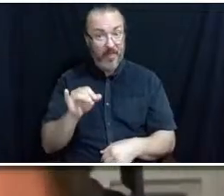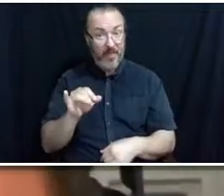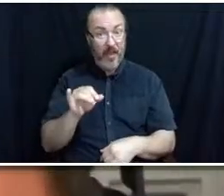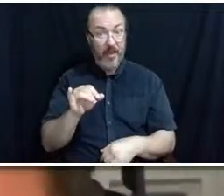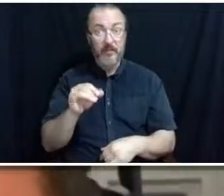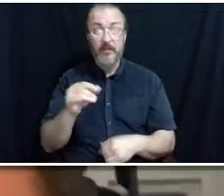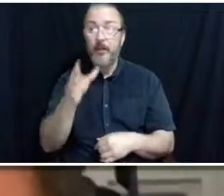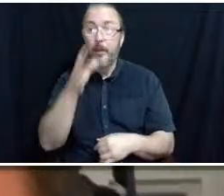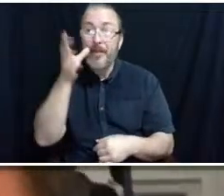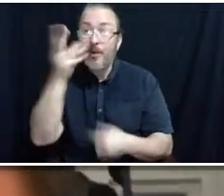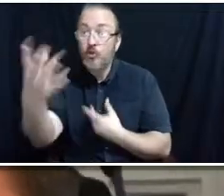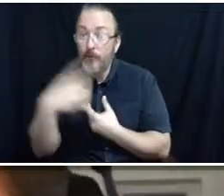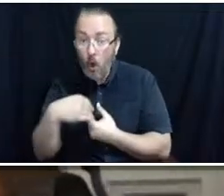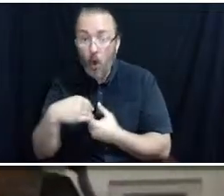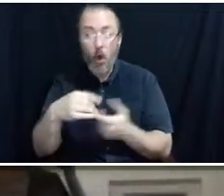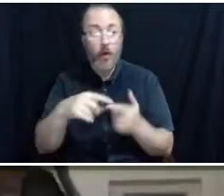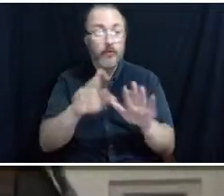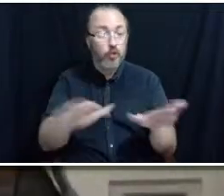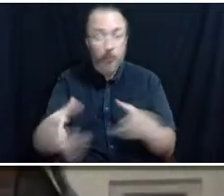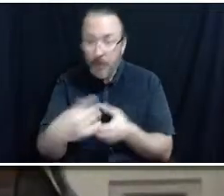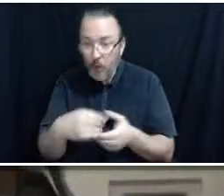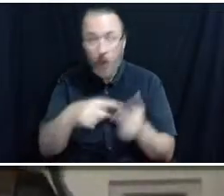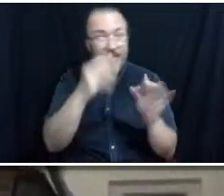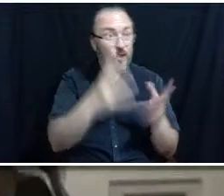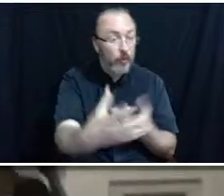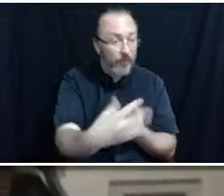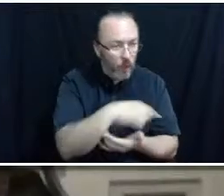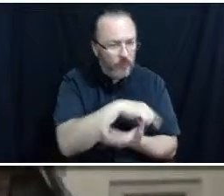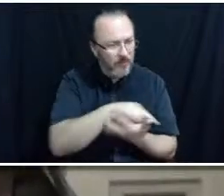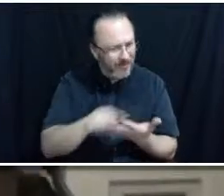les parents, les enfants, les enseignants.